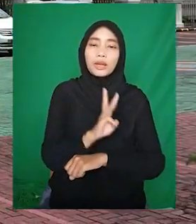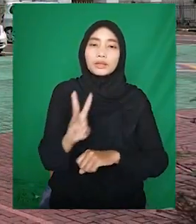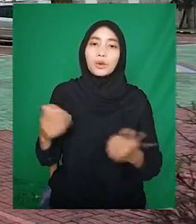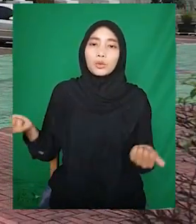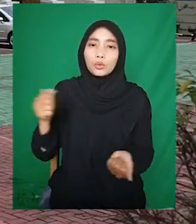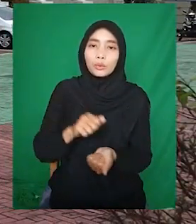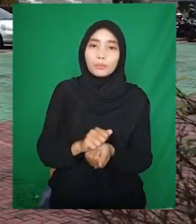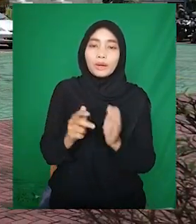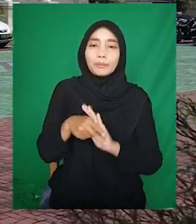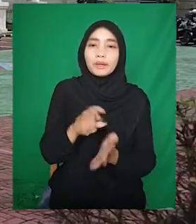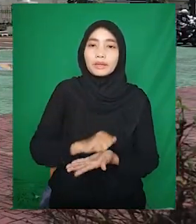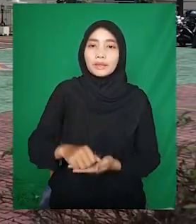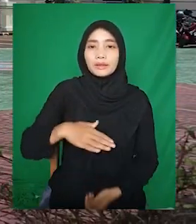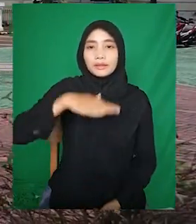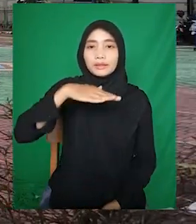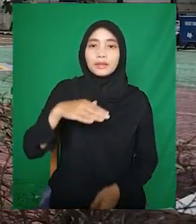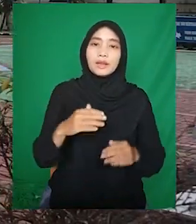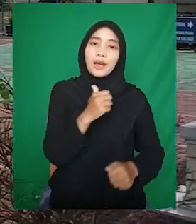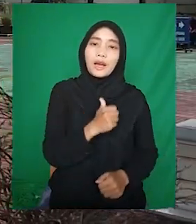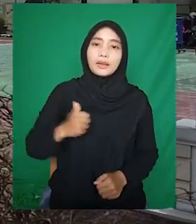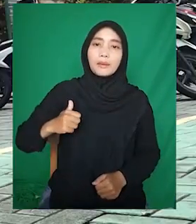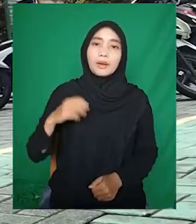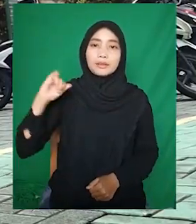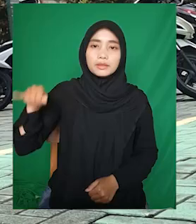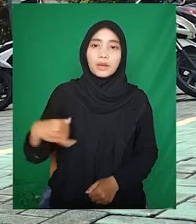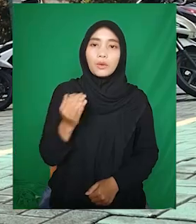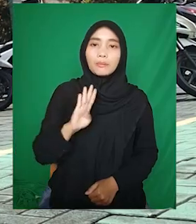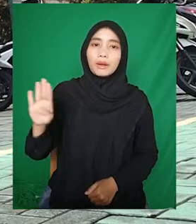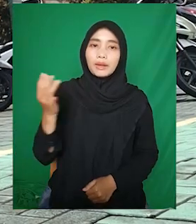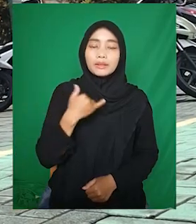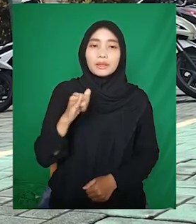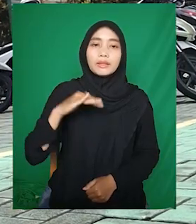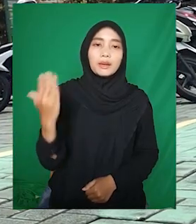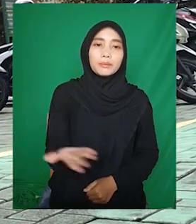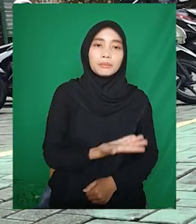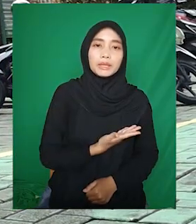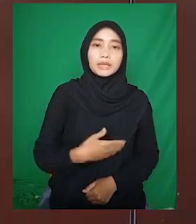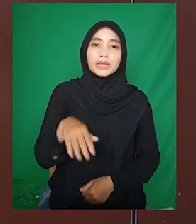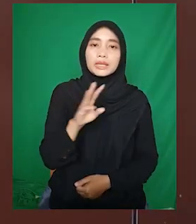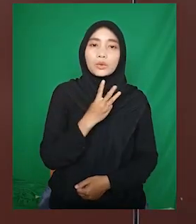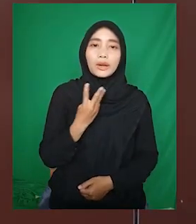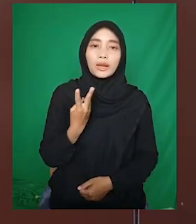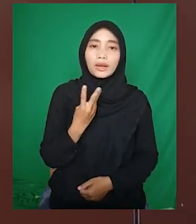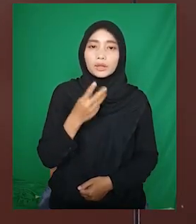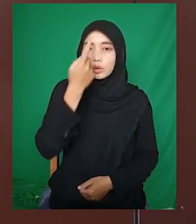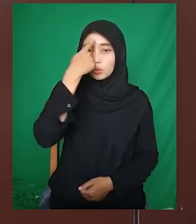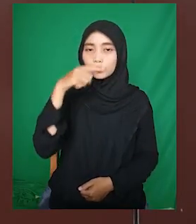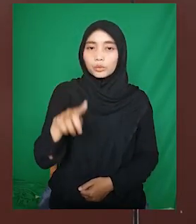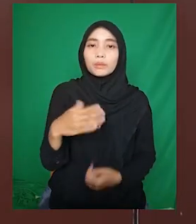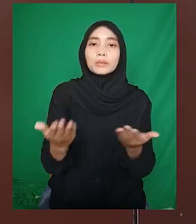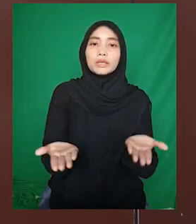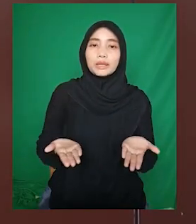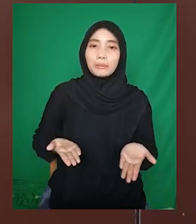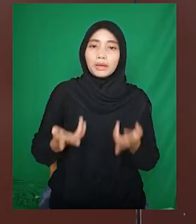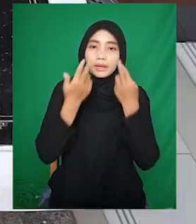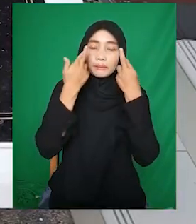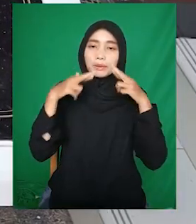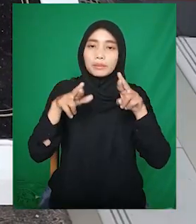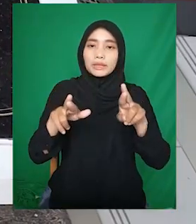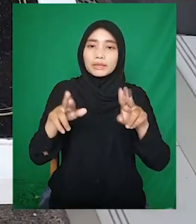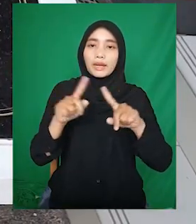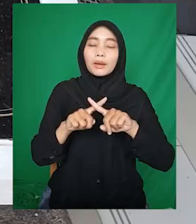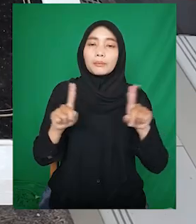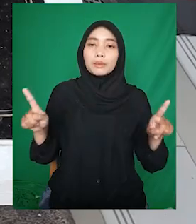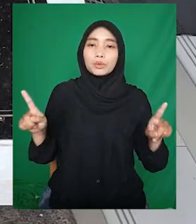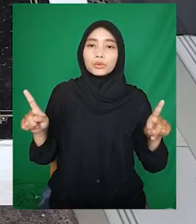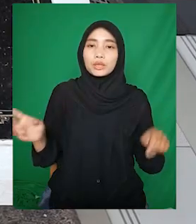berada di wilayah hukum Pengadilan Tinggi Agama Jawa Barat yang memiliki kewenangan untuk menerima,